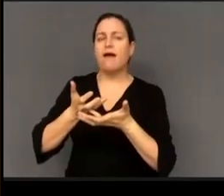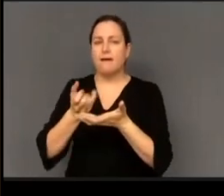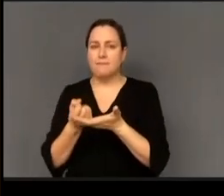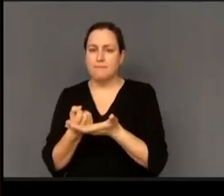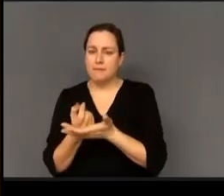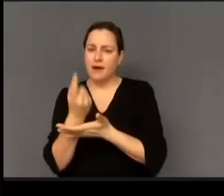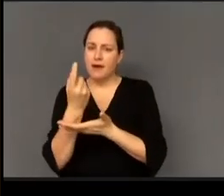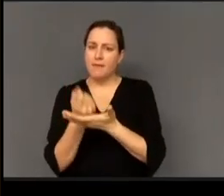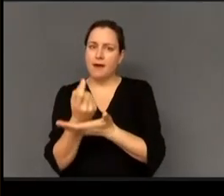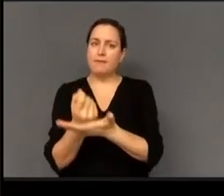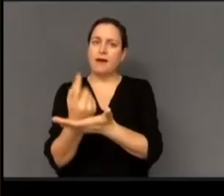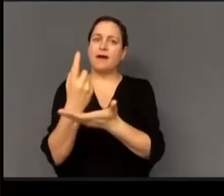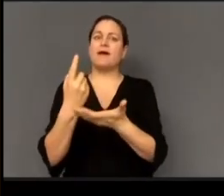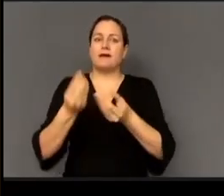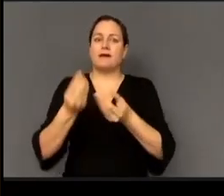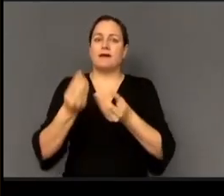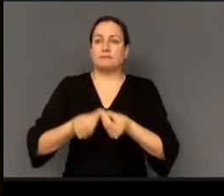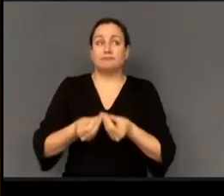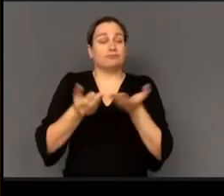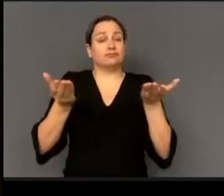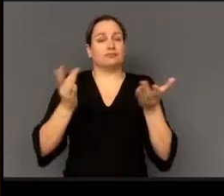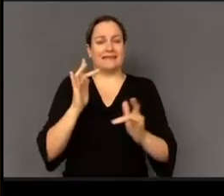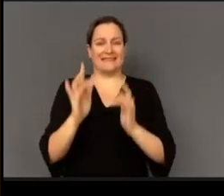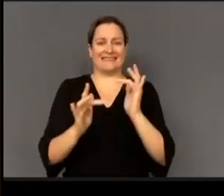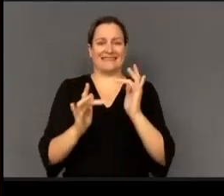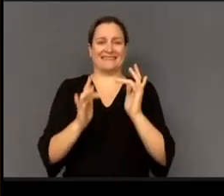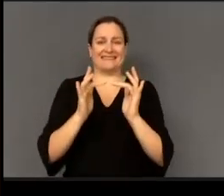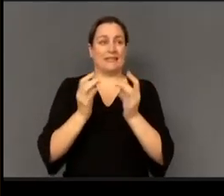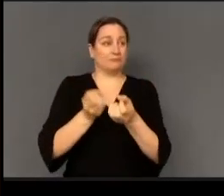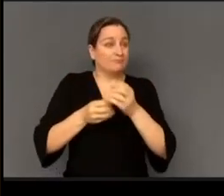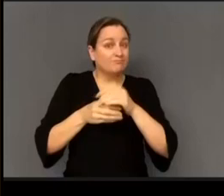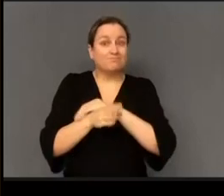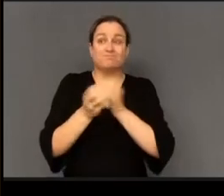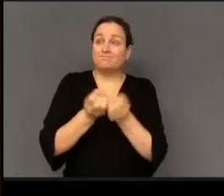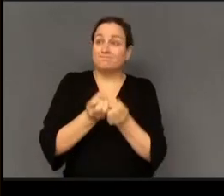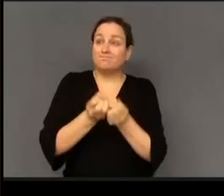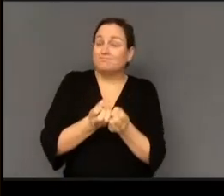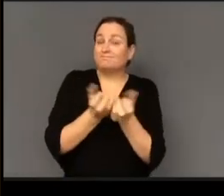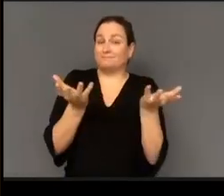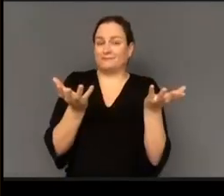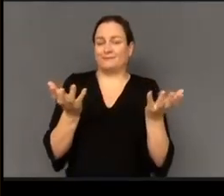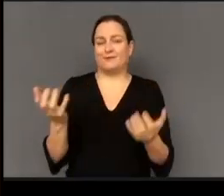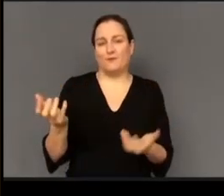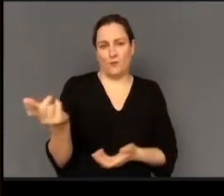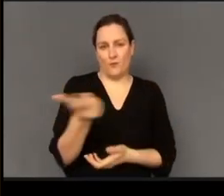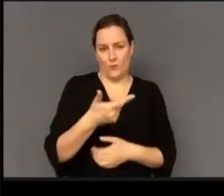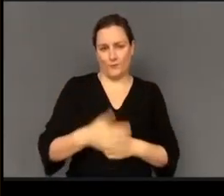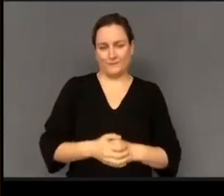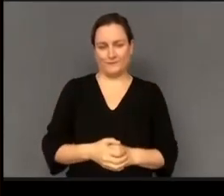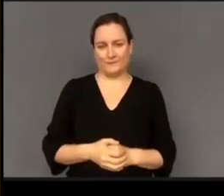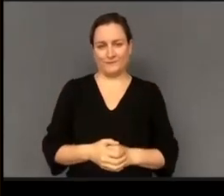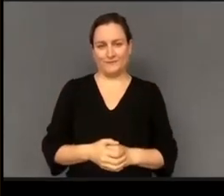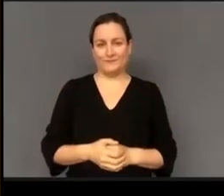からのオープニングのご挨拶とさせていただきますありがとうございまし